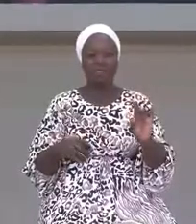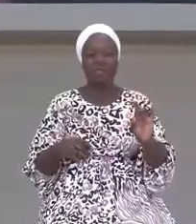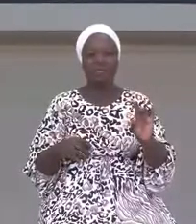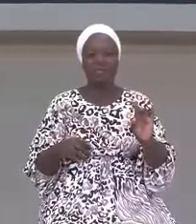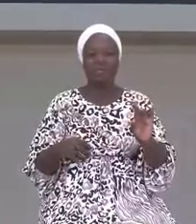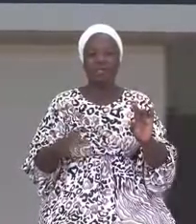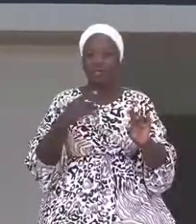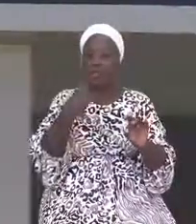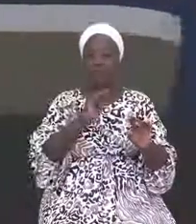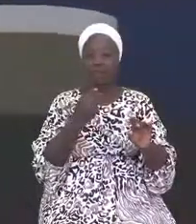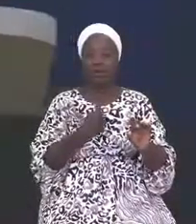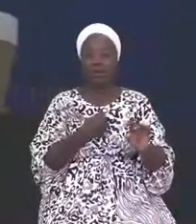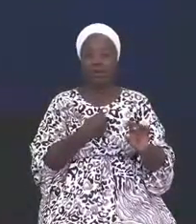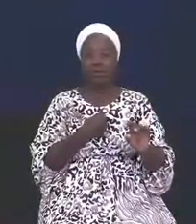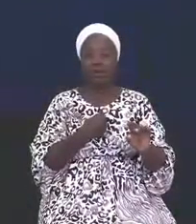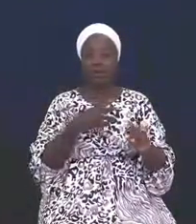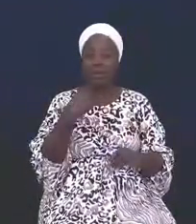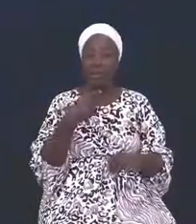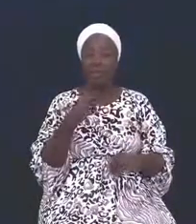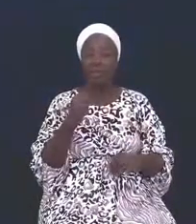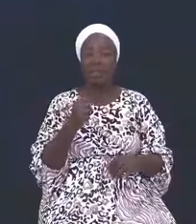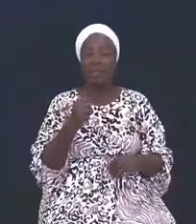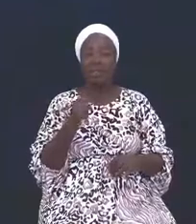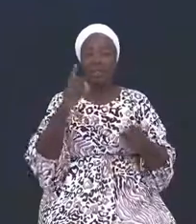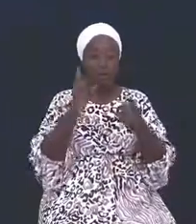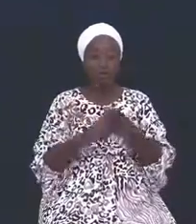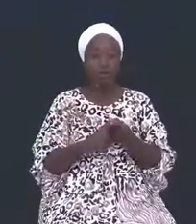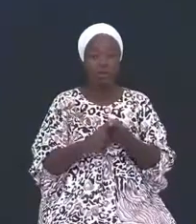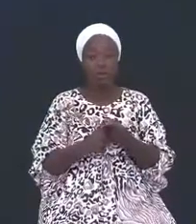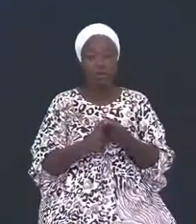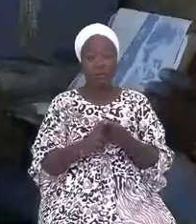18. Il nous dit, et Jésus répondit,